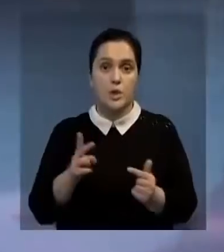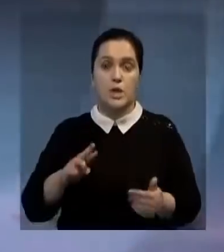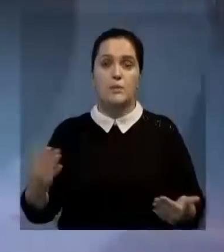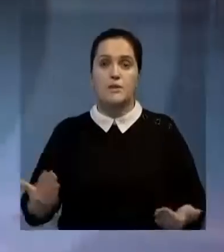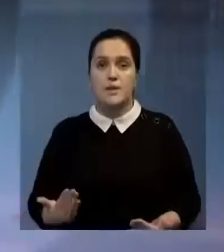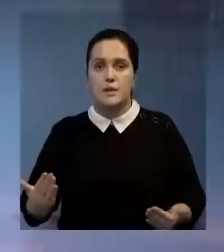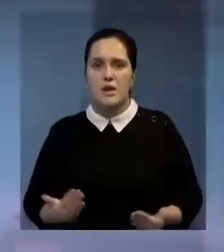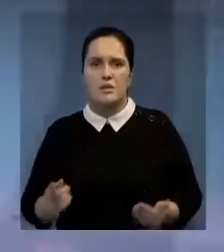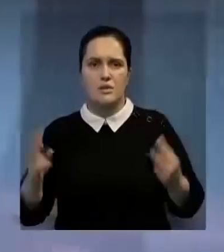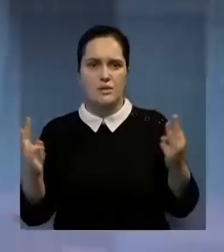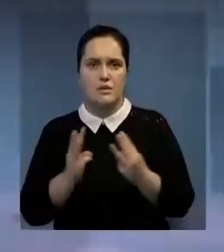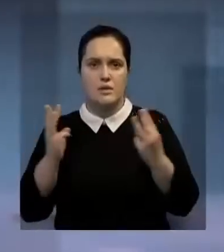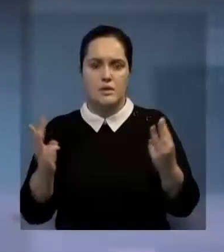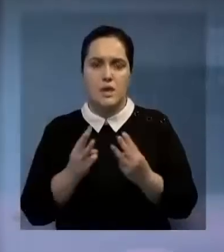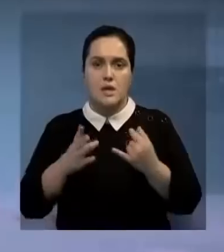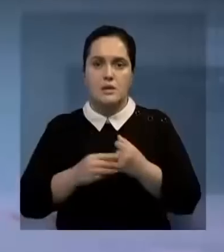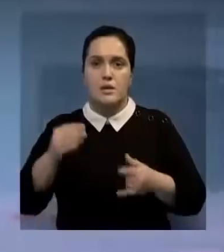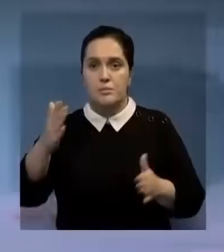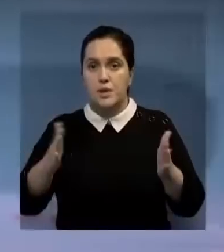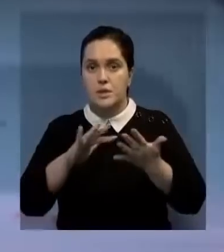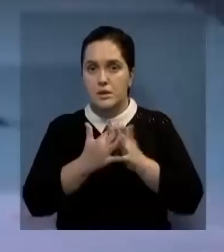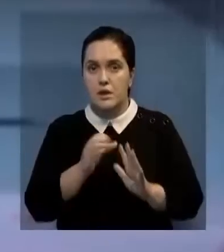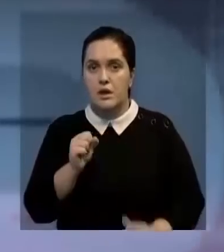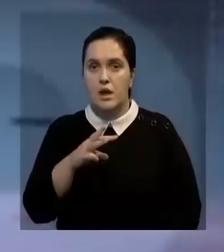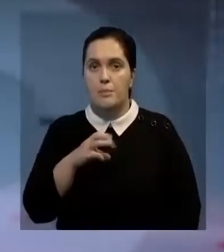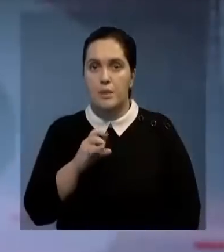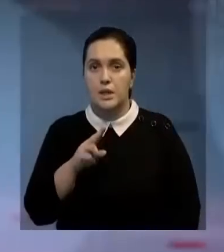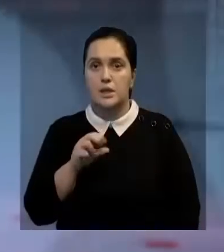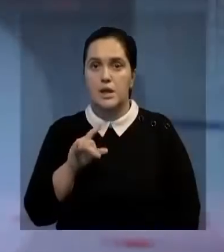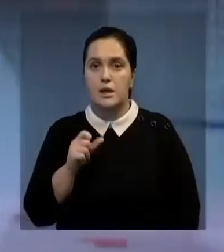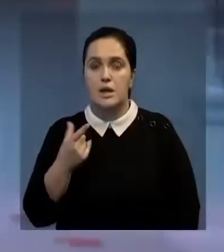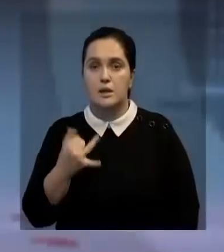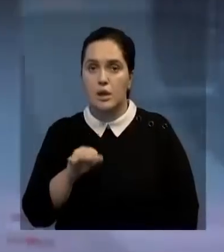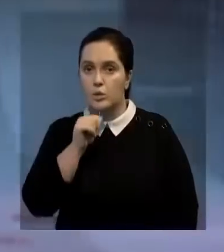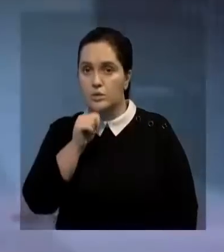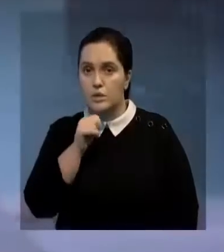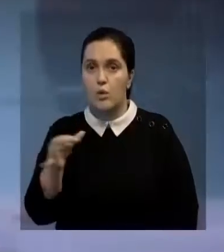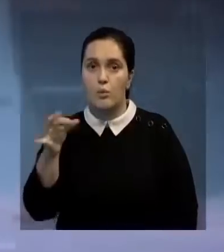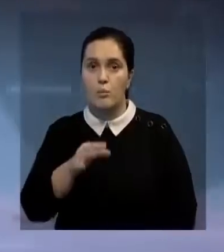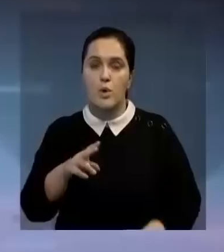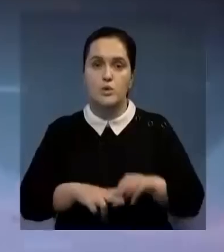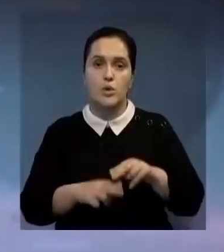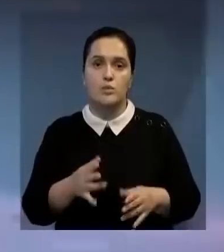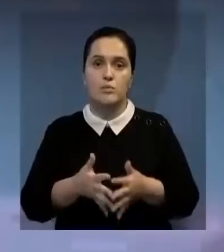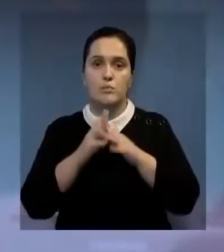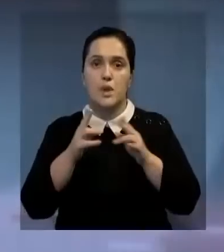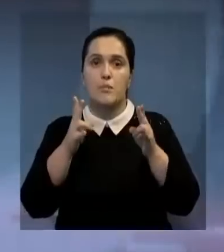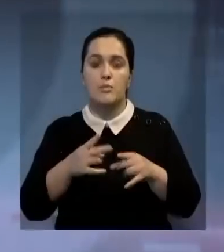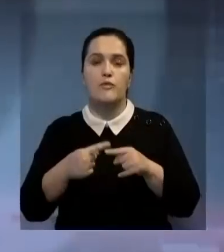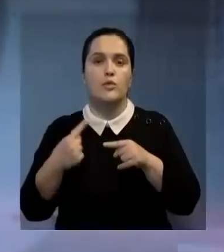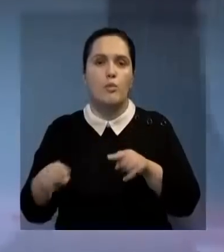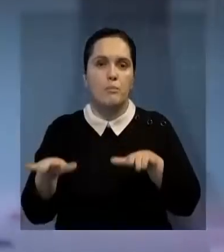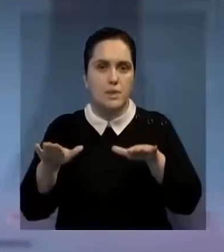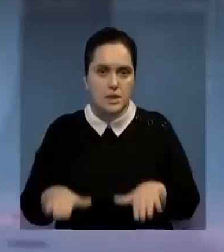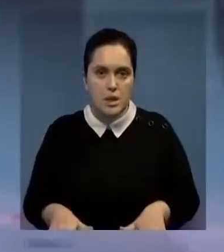пригодными для проживания назвали выгоревшие участки в селе Аман-Карагай Кустанайской области. Строить новое жилье для пострадавших будут